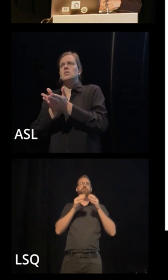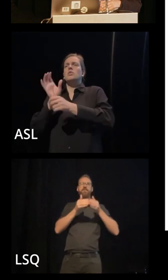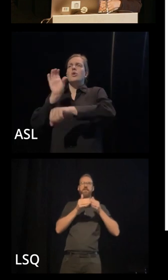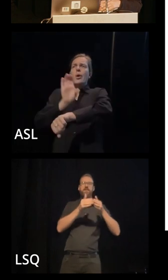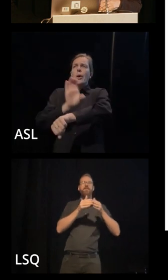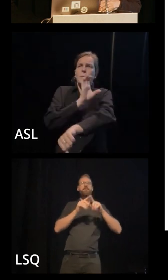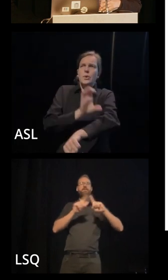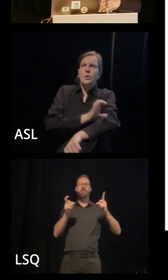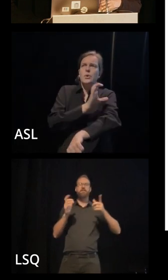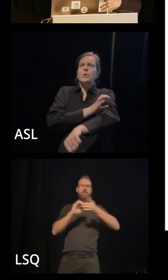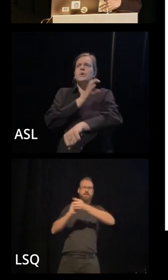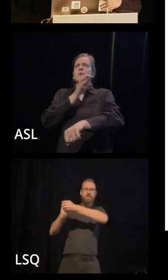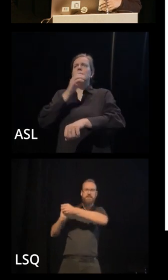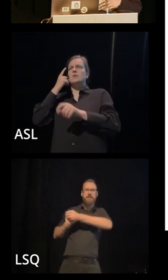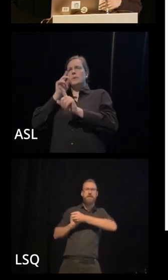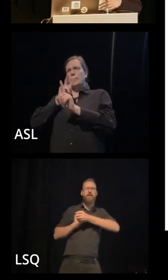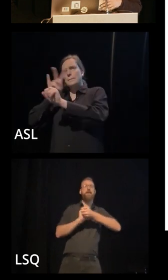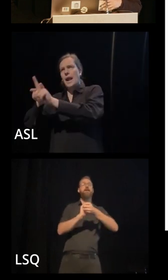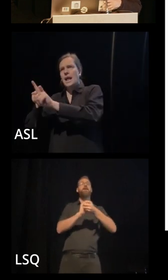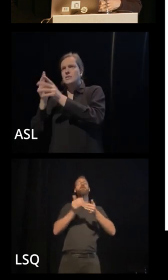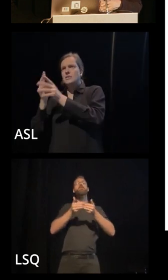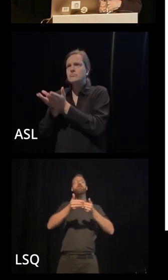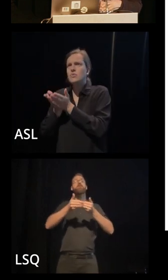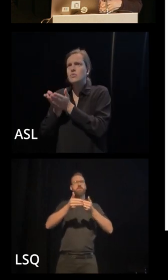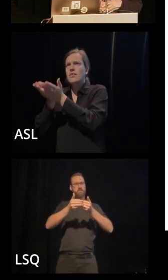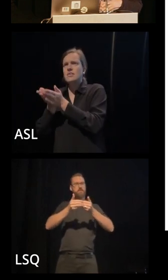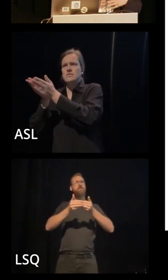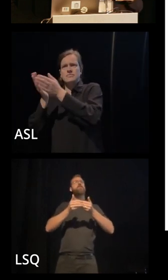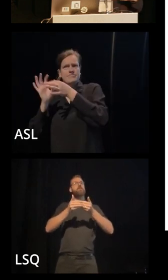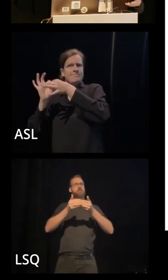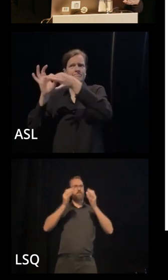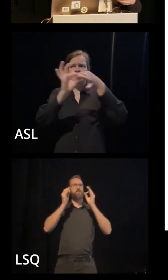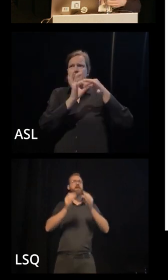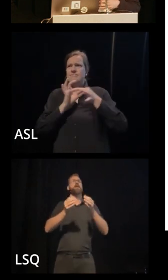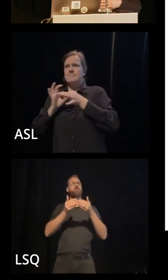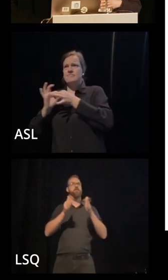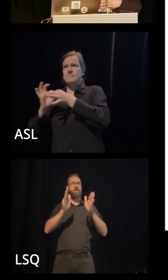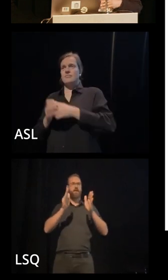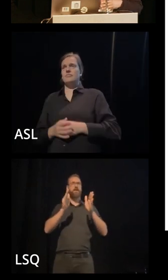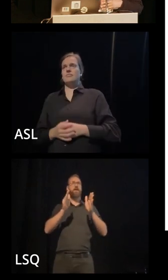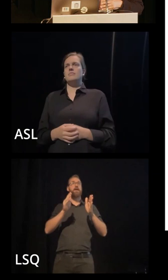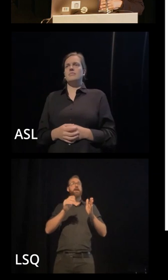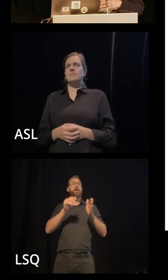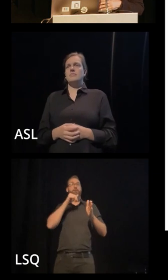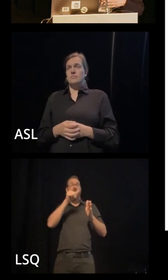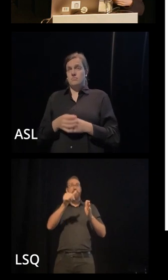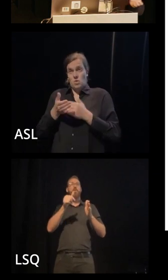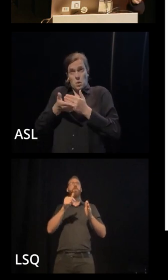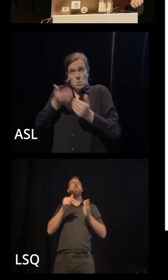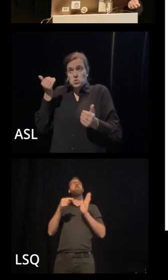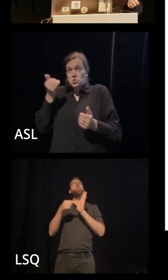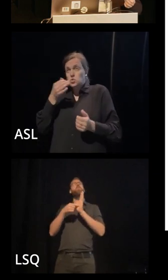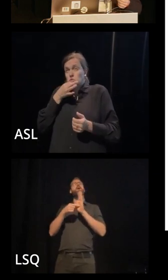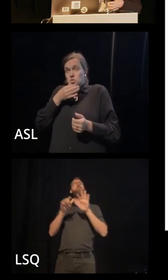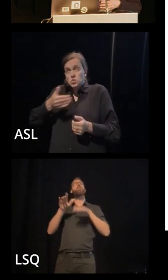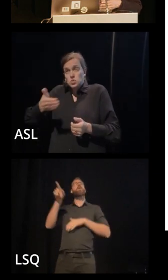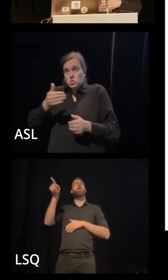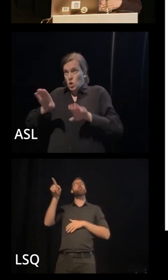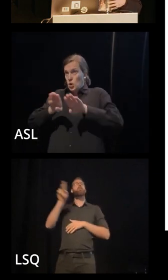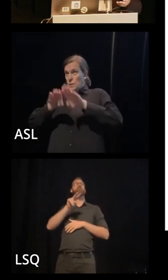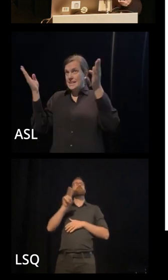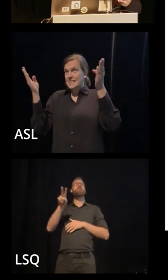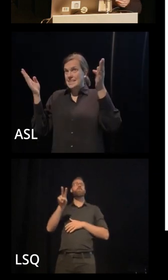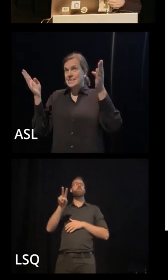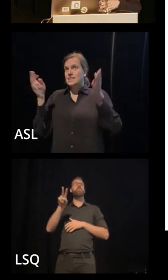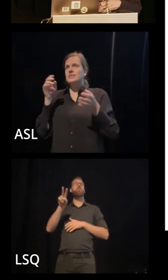assez costaud et qui va voir le jour là, tout prochainement. On l'accroche pour la première fois sur les berges à Pointe-aux-Trembles le 22